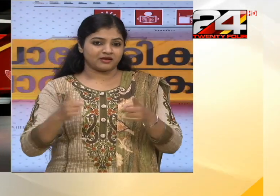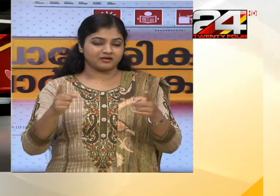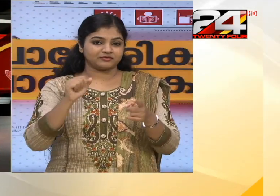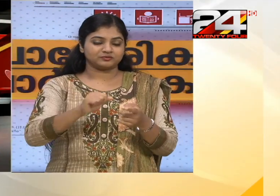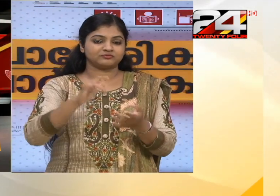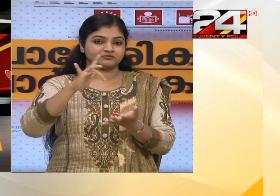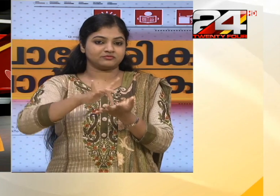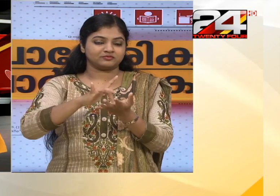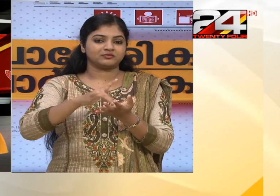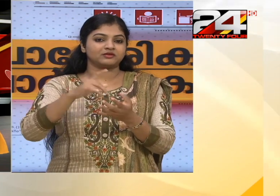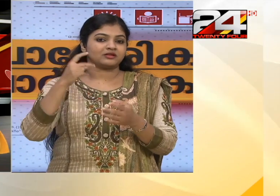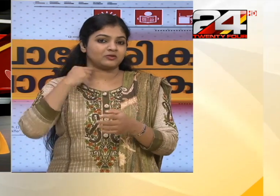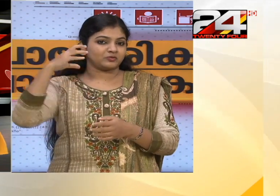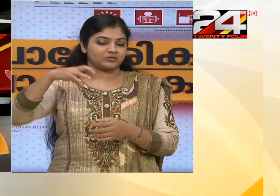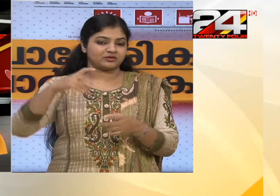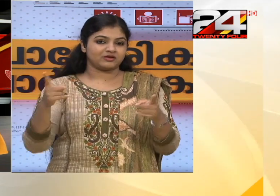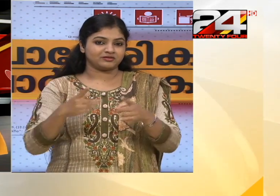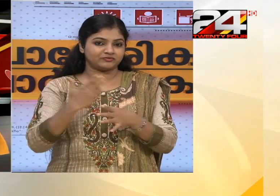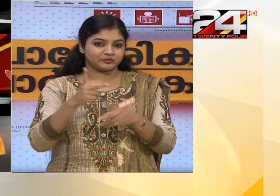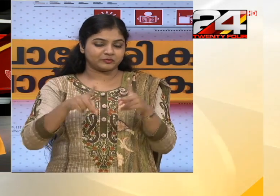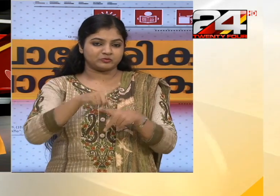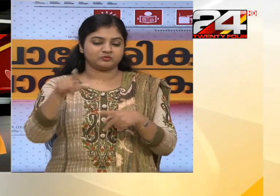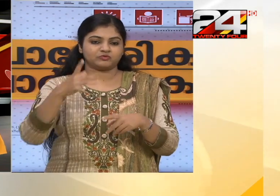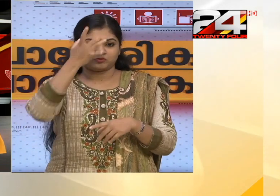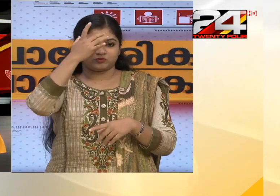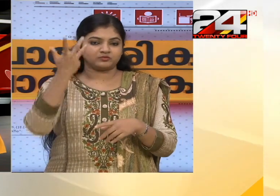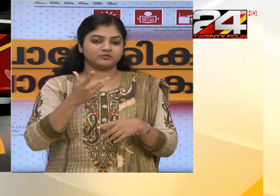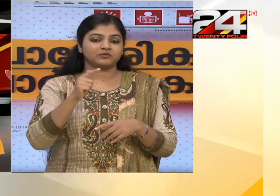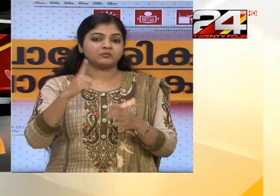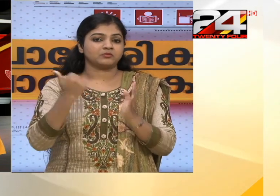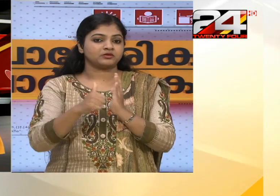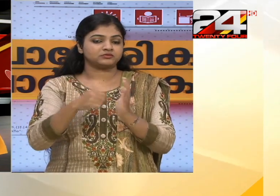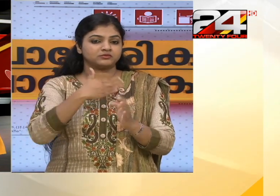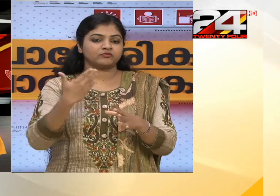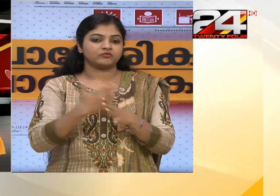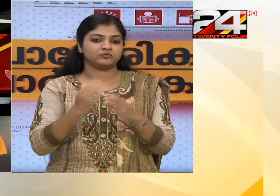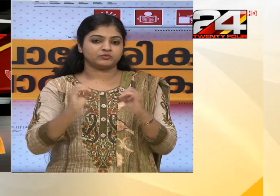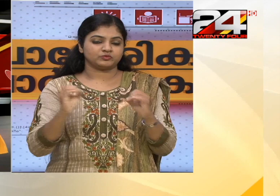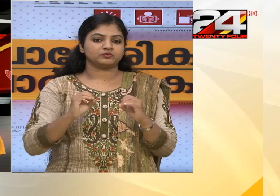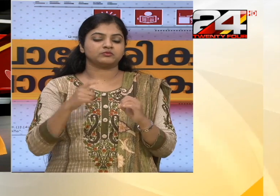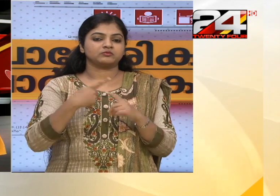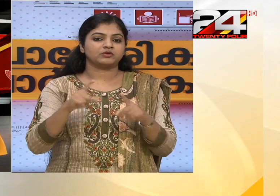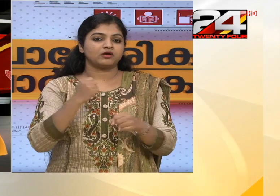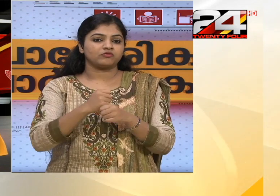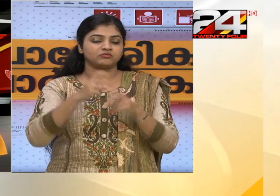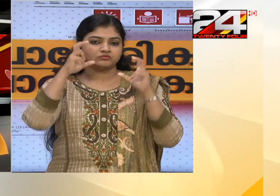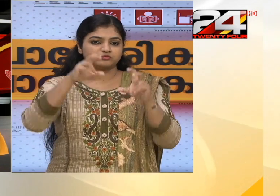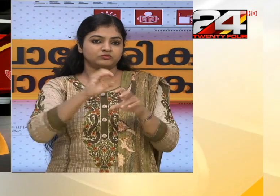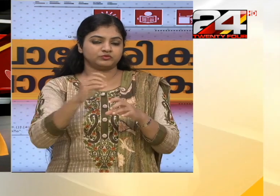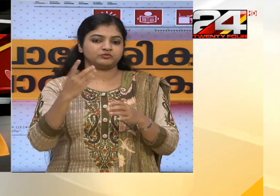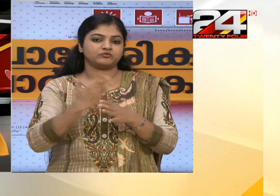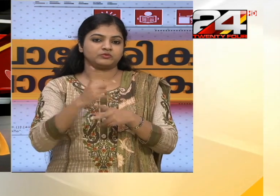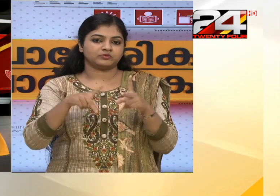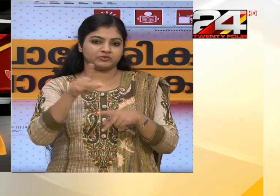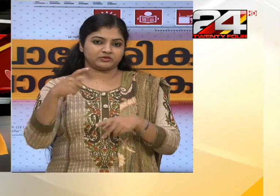കൈത്തറിയുടെ കേന്ദ്രമായ തലസ്ഥാനത്ത് കൈത്തറി തൊഴിലാളികൾ പ്രതിസന്ധിയിൽ. മാസങ്ങളായി തൊഴിലില്ലാതായിട്ടും സർക്കാർ തിരിഞ്ഞു നോക്കുന്നില്ലെന്നാണ് തൊഴിലാളികളുടെ